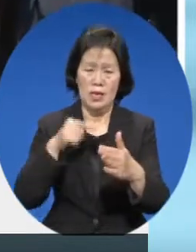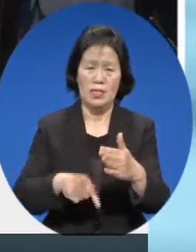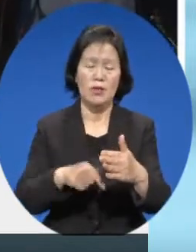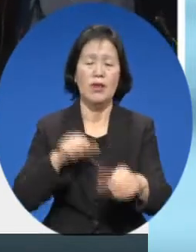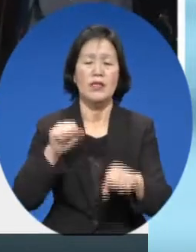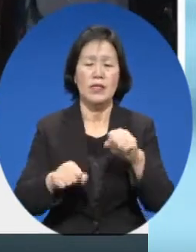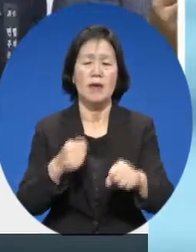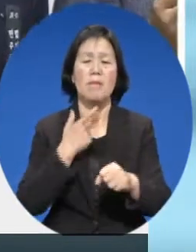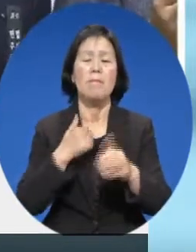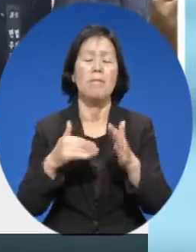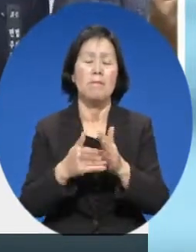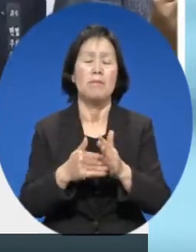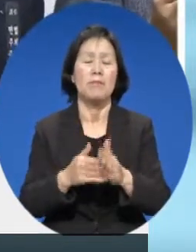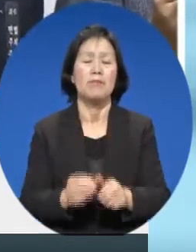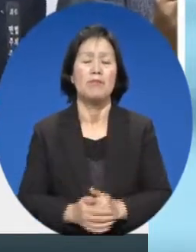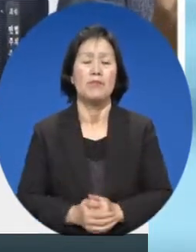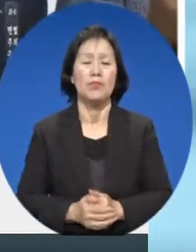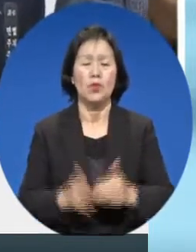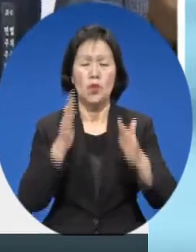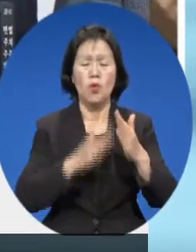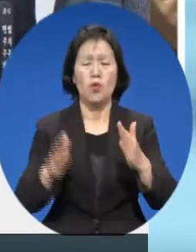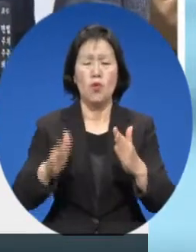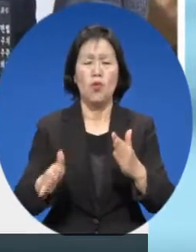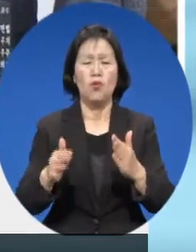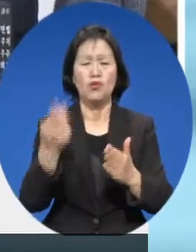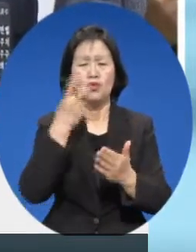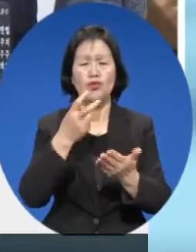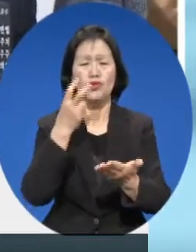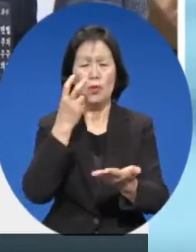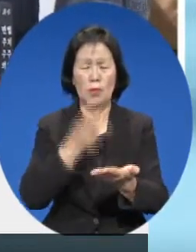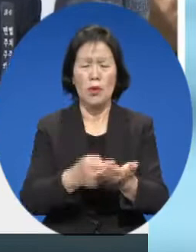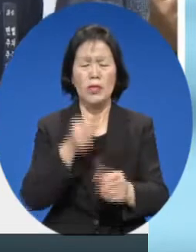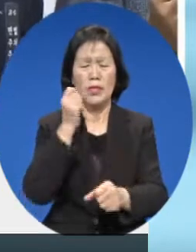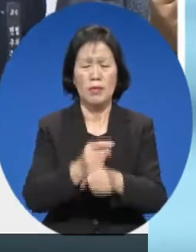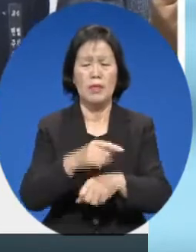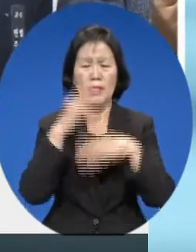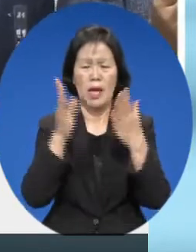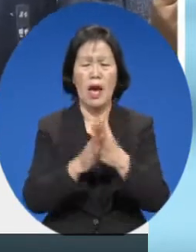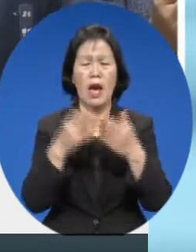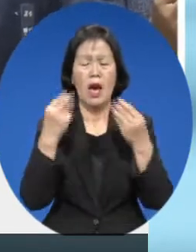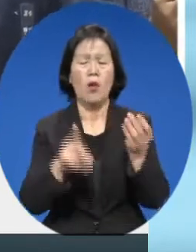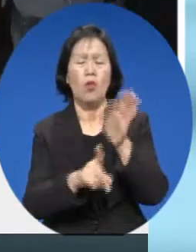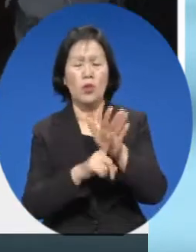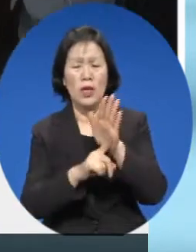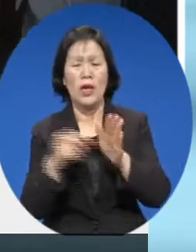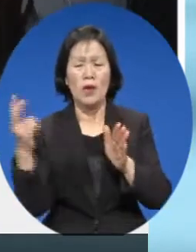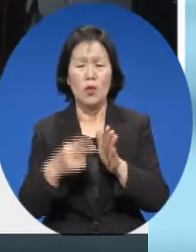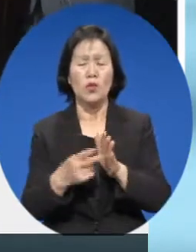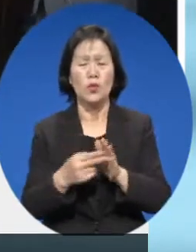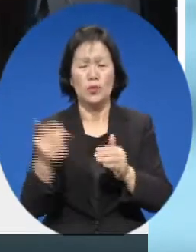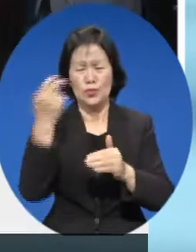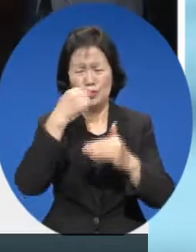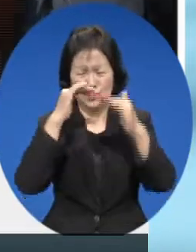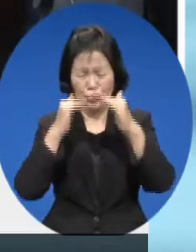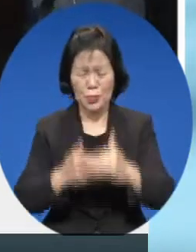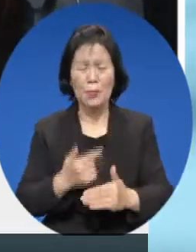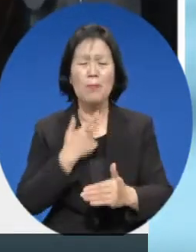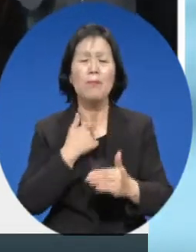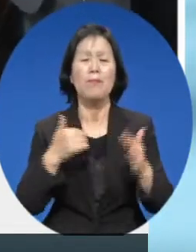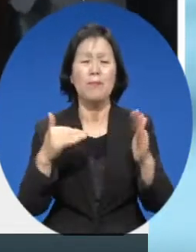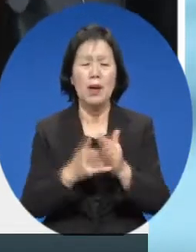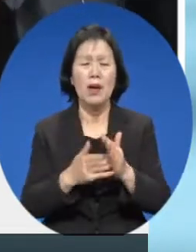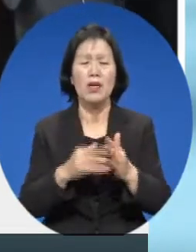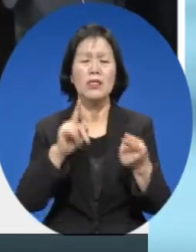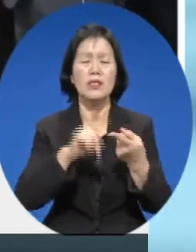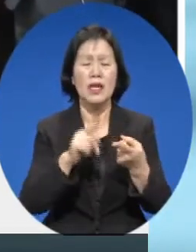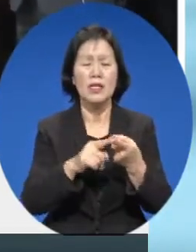싶고 그 다음에 0 수첩 법이 내용은 다 공개되어 있습니다 이미 다 헐 차례 검토가 이루어진 것이고 그 부분에 대해서 실질적으로 심해 하는